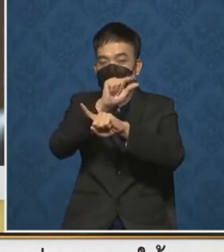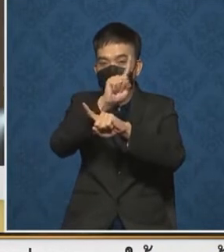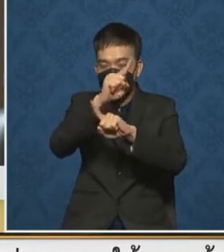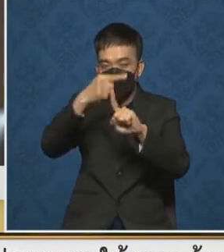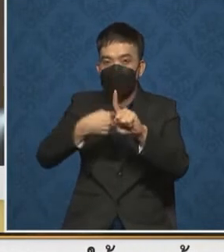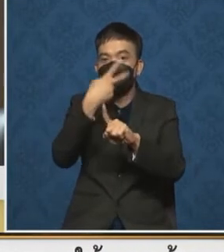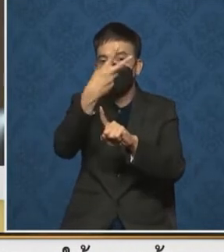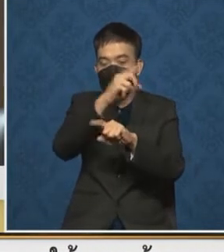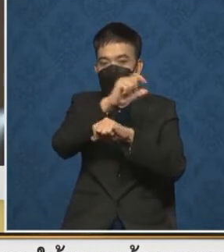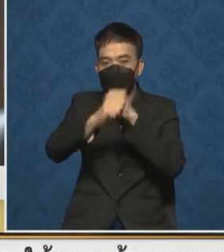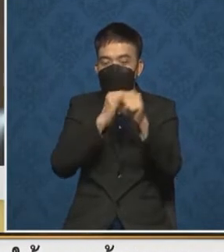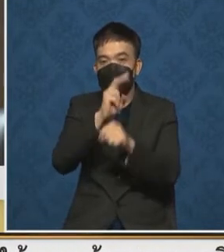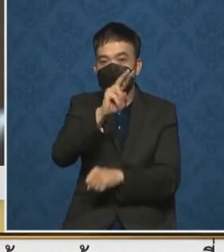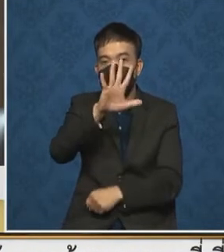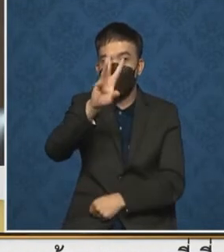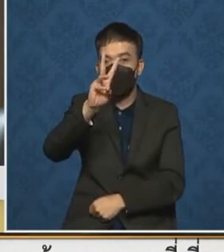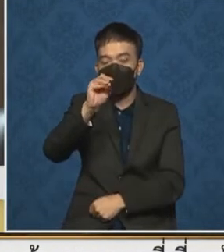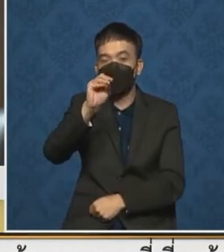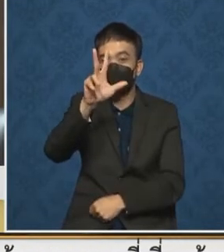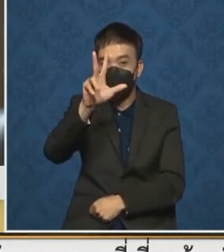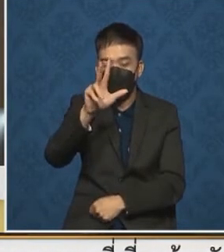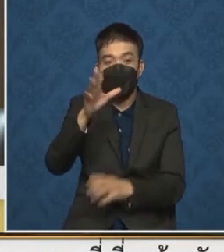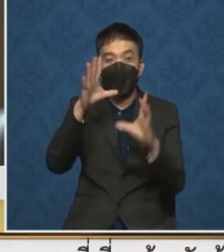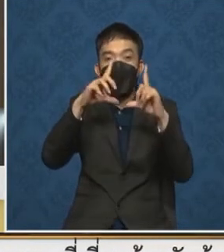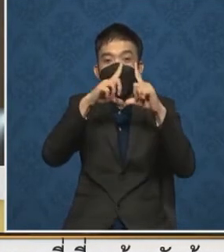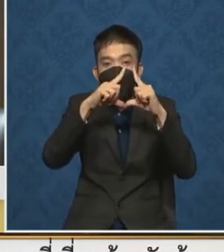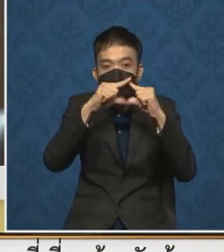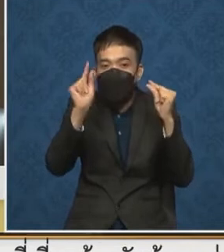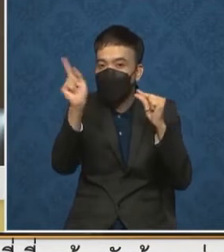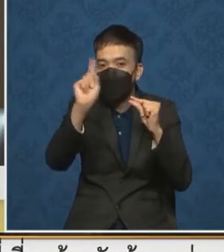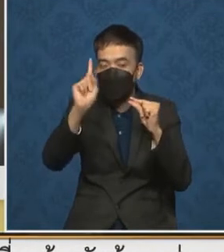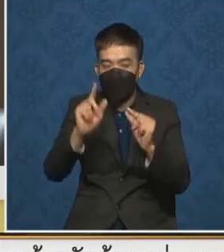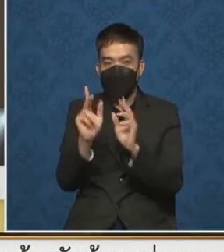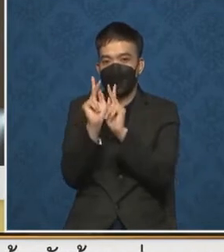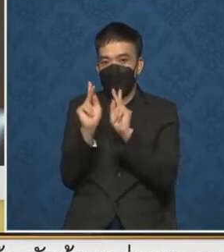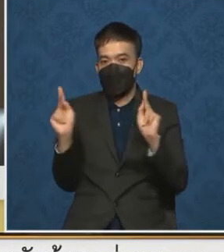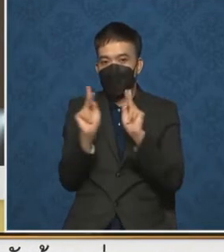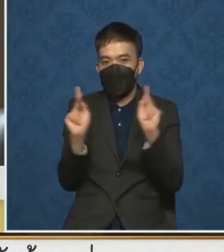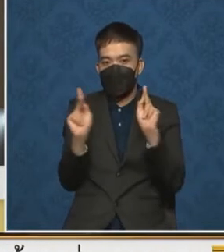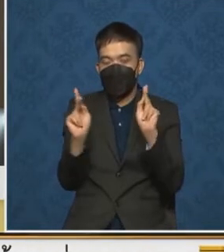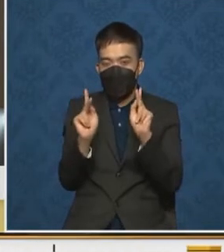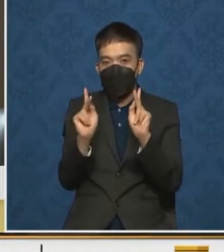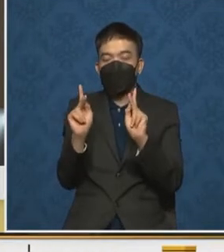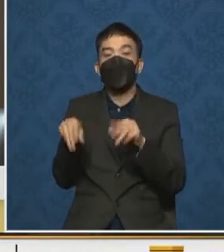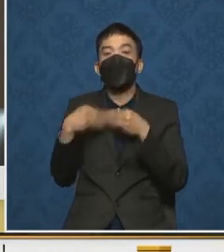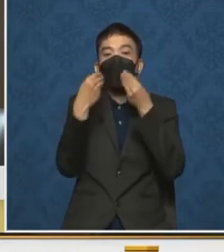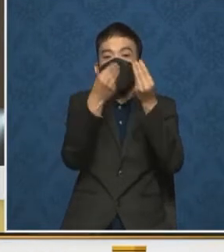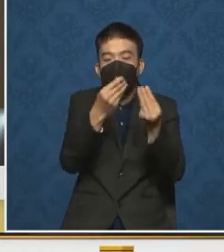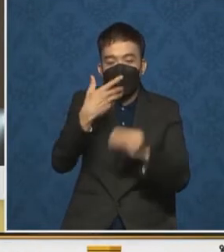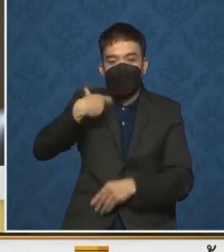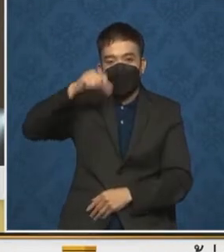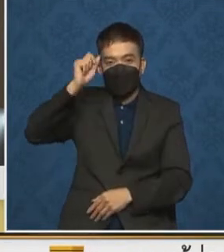2,563เป็นเรื่องที่กนะกรรมการการเลือกตั้งให้สารรฐมนูนวิทย์ชัย